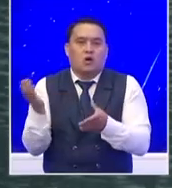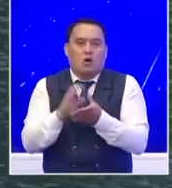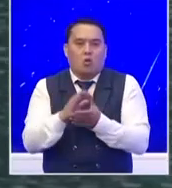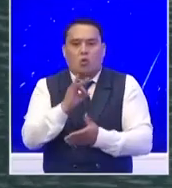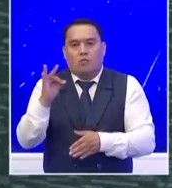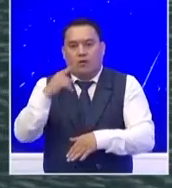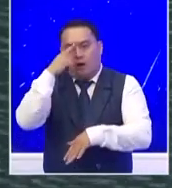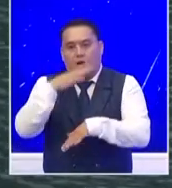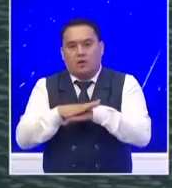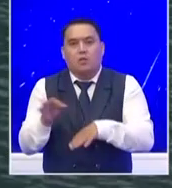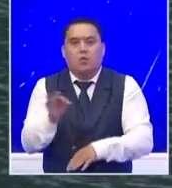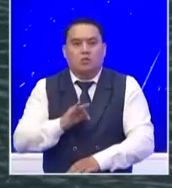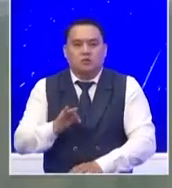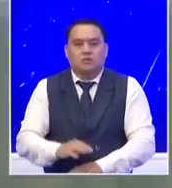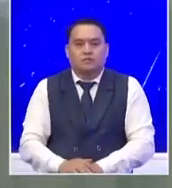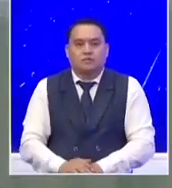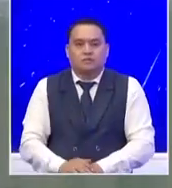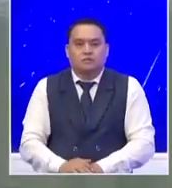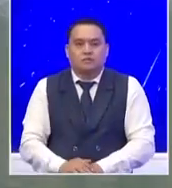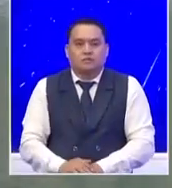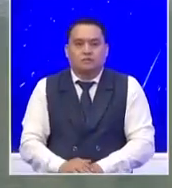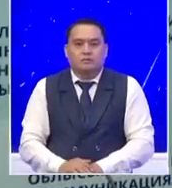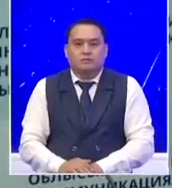сайте акима Алматинской области.